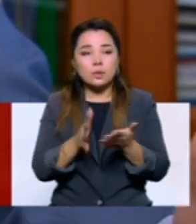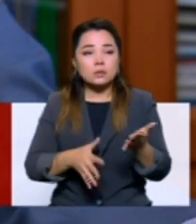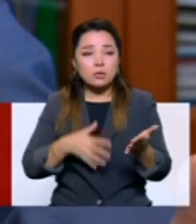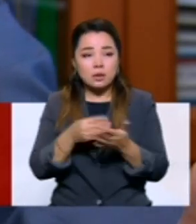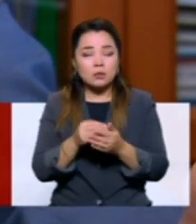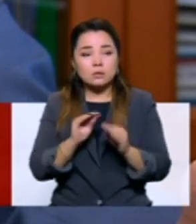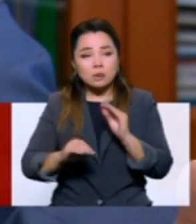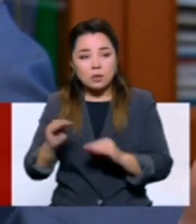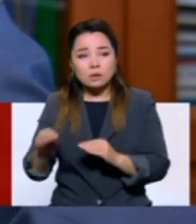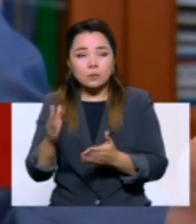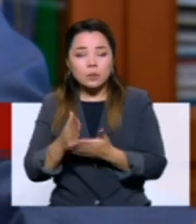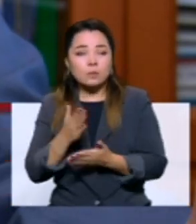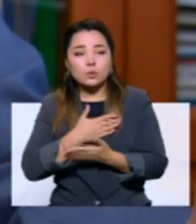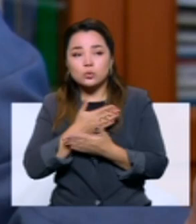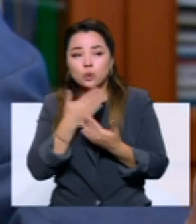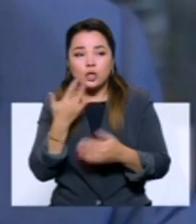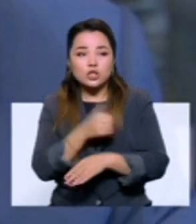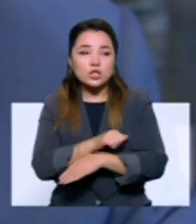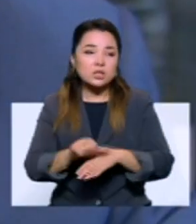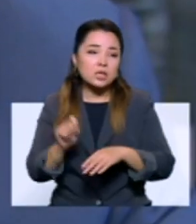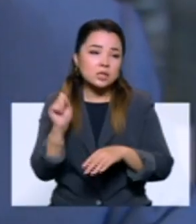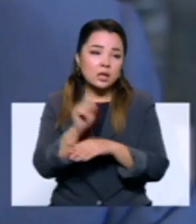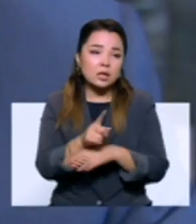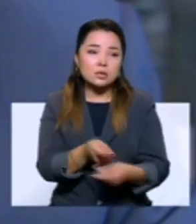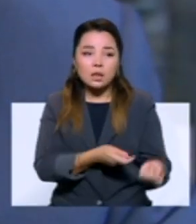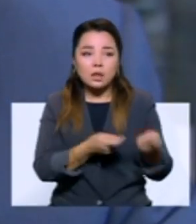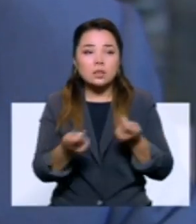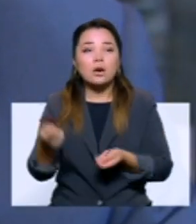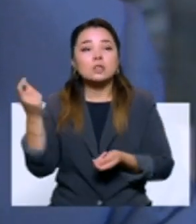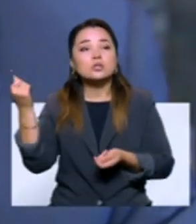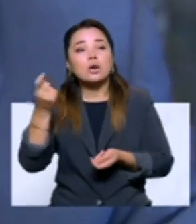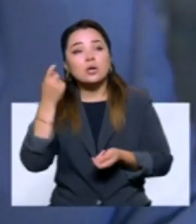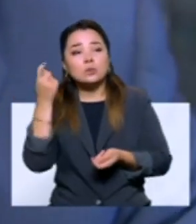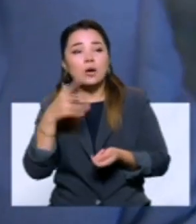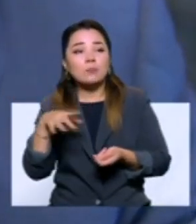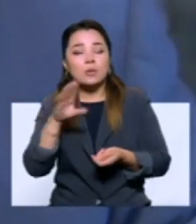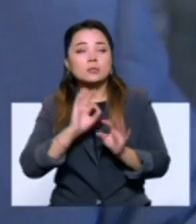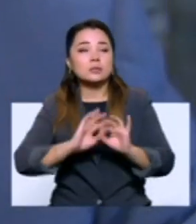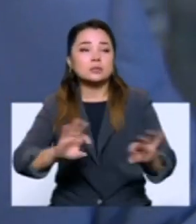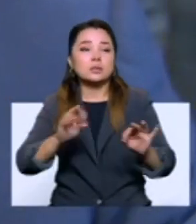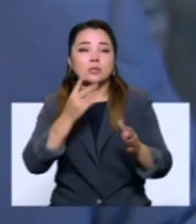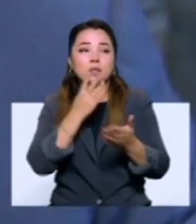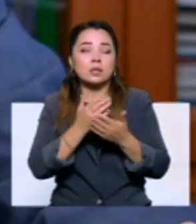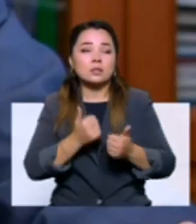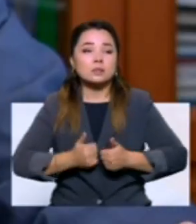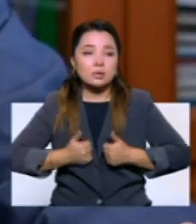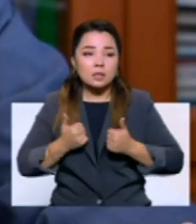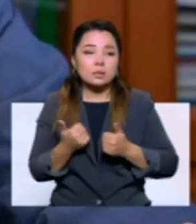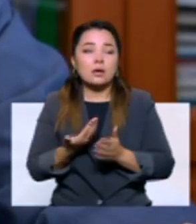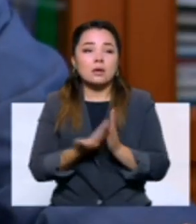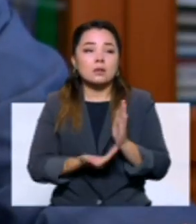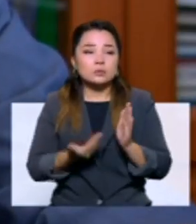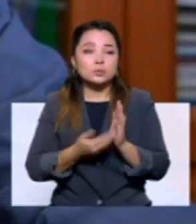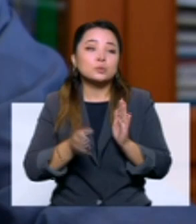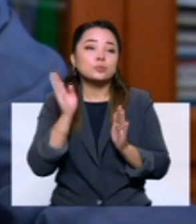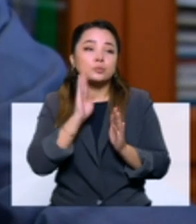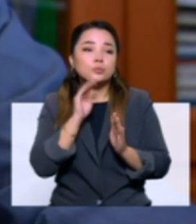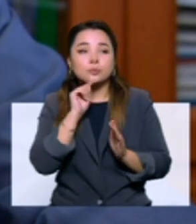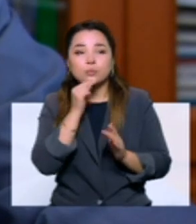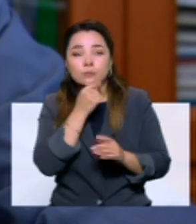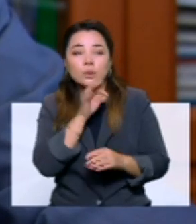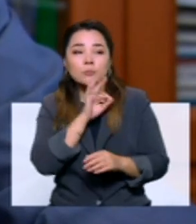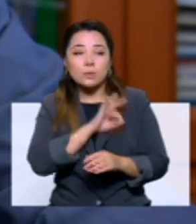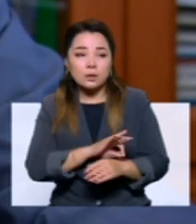Бізде ондай жоқ қазір. Шетелден аламыз. Шаруаларға барынша түсіндіру мәселесін жүргізу. Суды